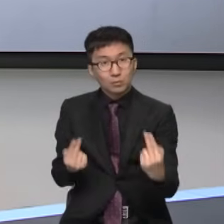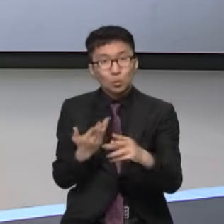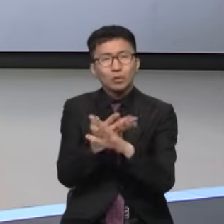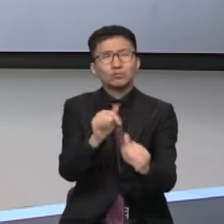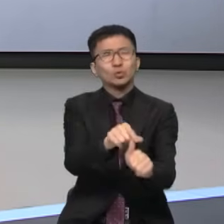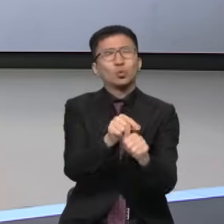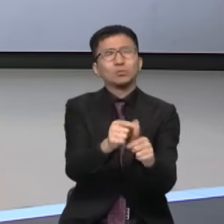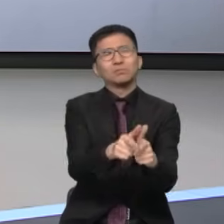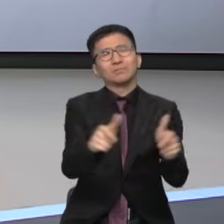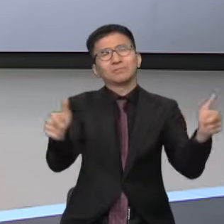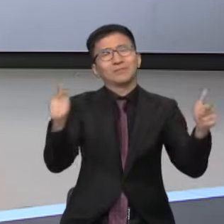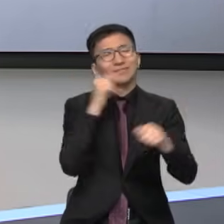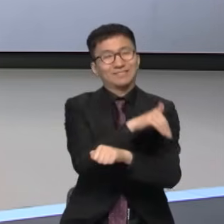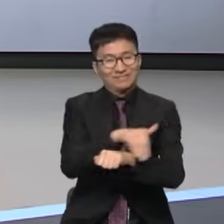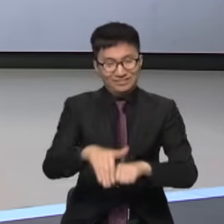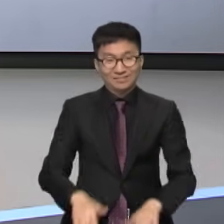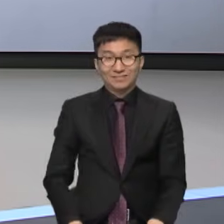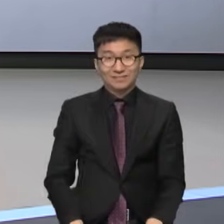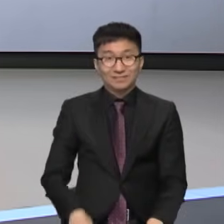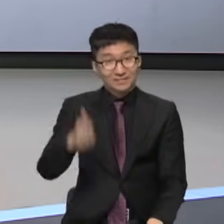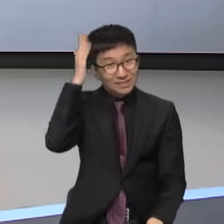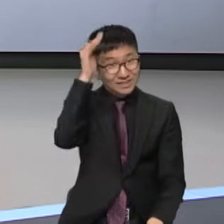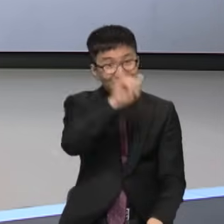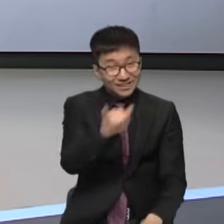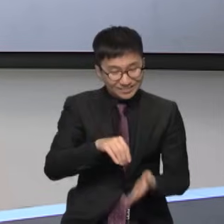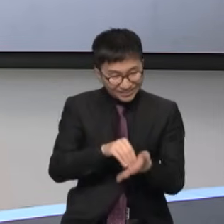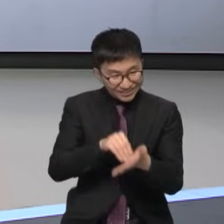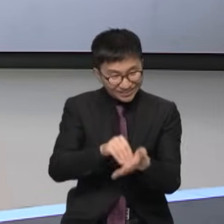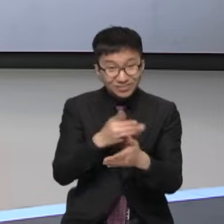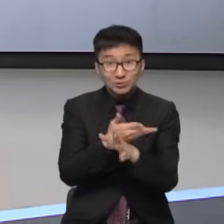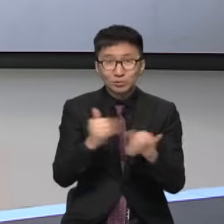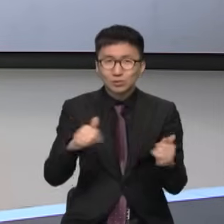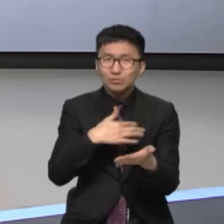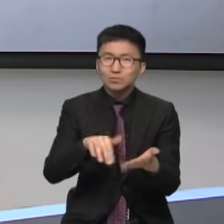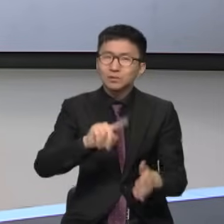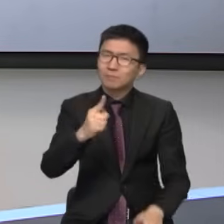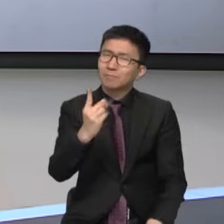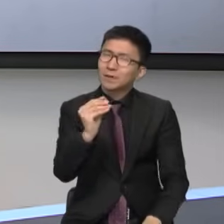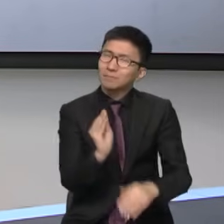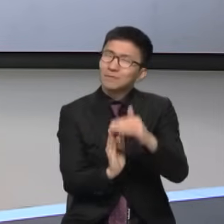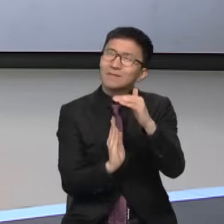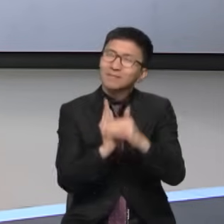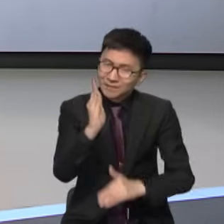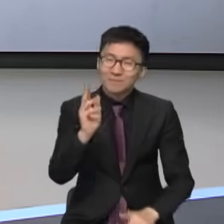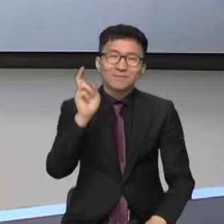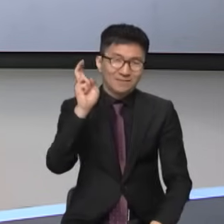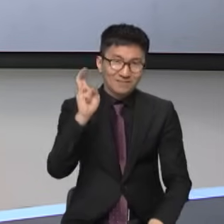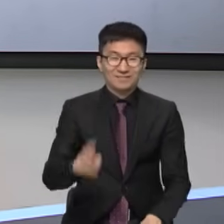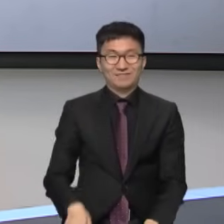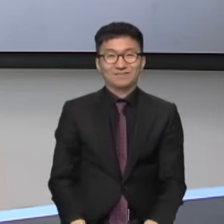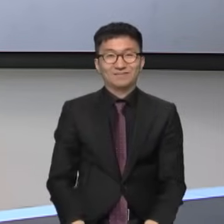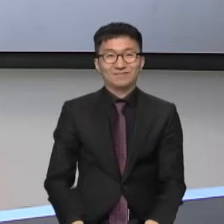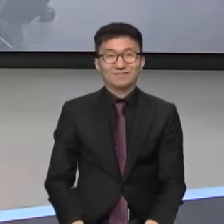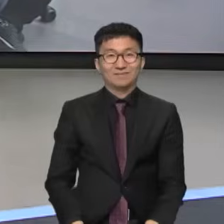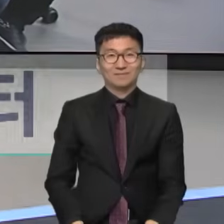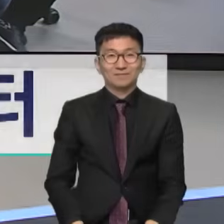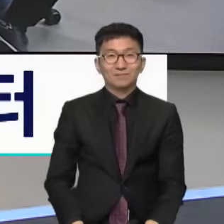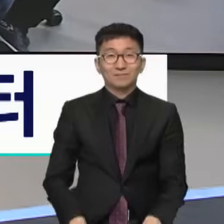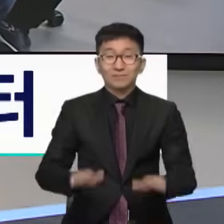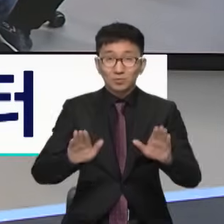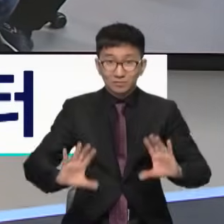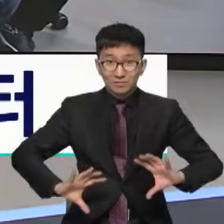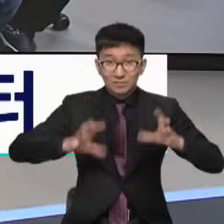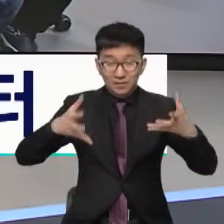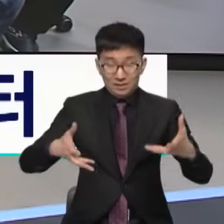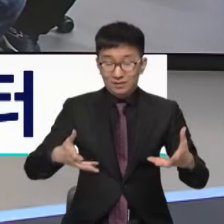고용 규모를 더 늘릴 계획이어서 국내 취업한 외국인은 이제 곧 100만 명을 넘을 전망입니다. 오늘